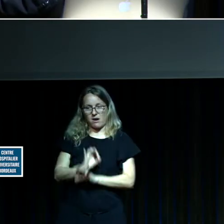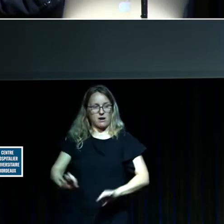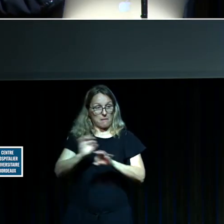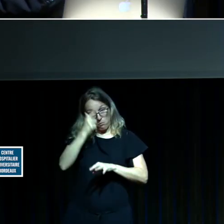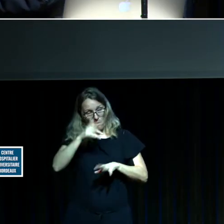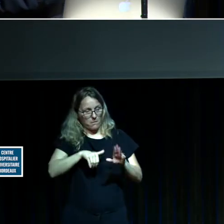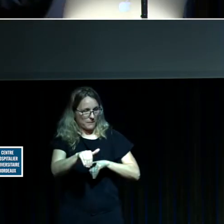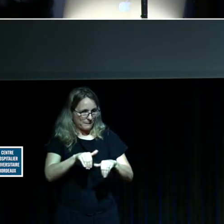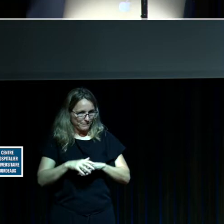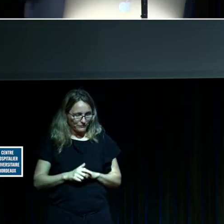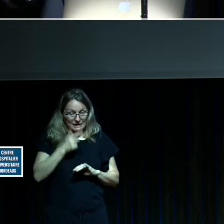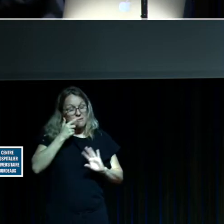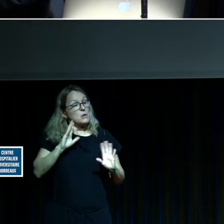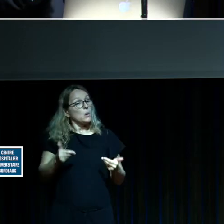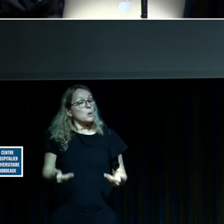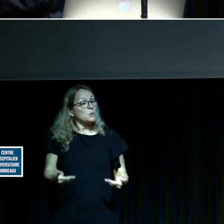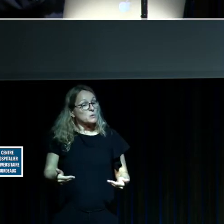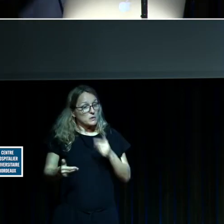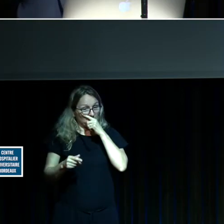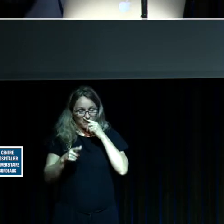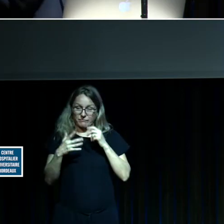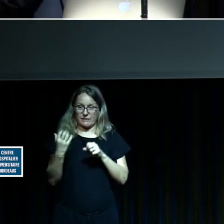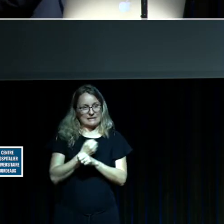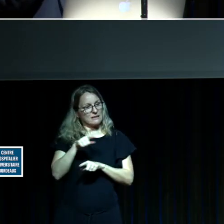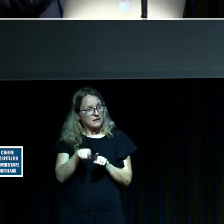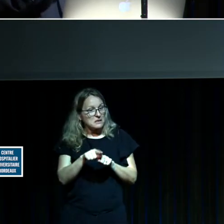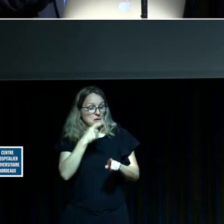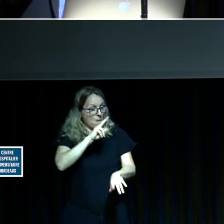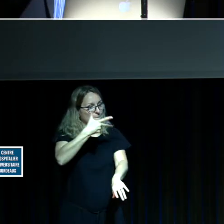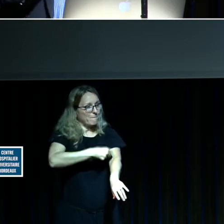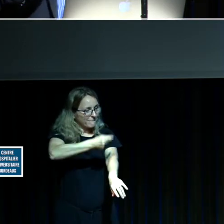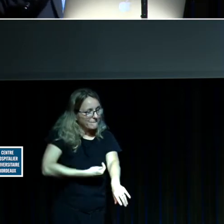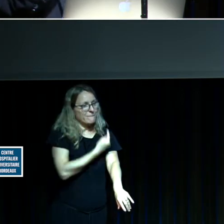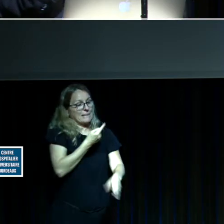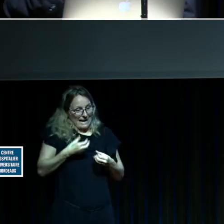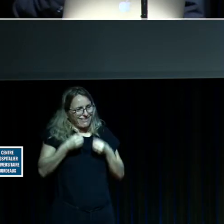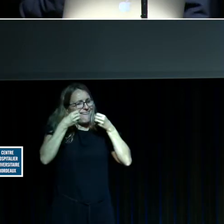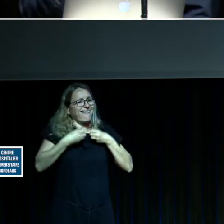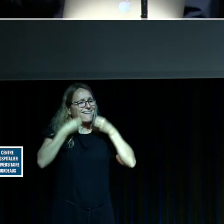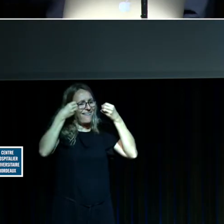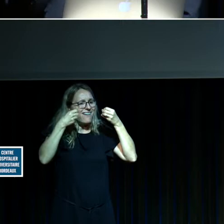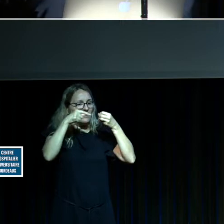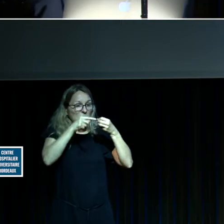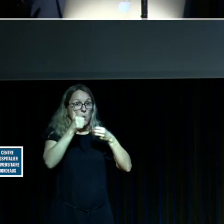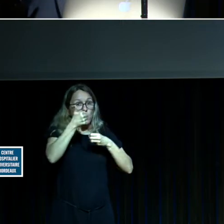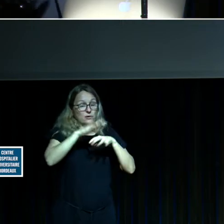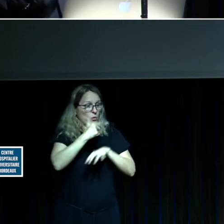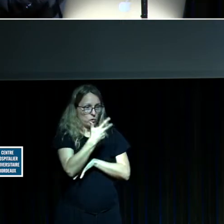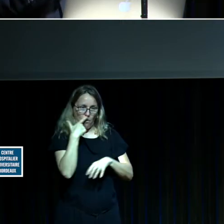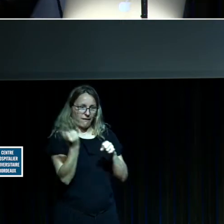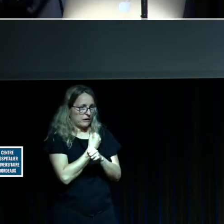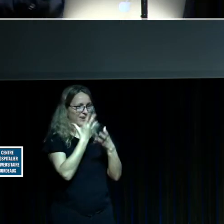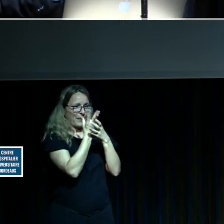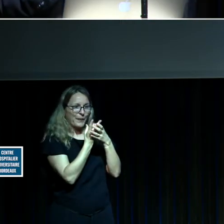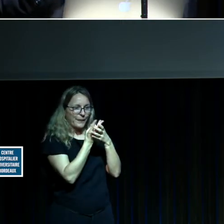efficace. À l'heure actuelle, on arrive avec ce médicament-là à déboucher l'artère, en gros, 1 fois sur 3. Ce qui